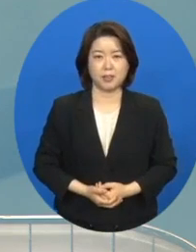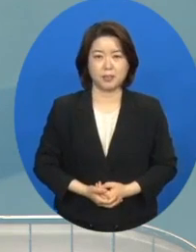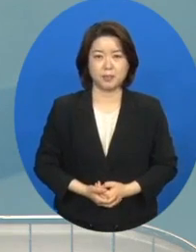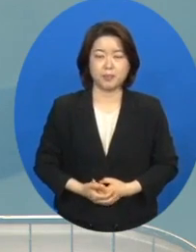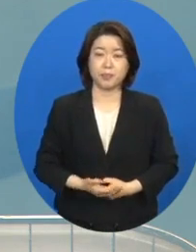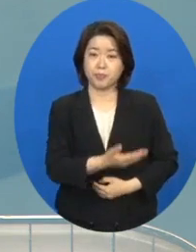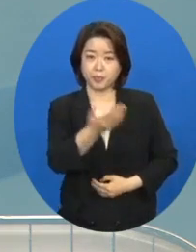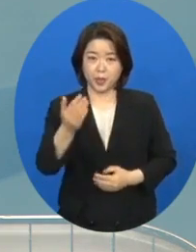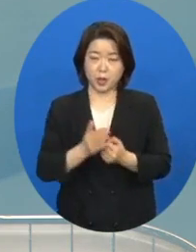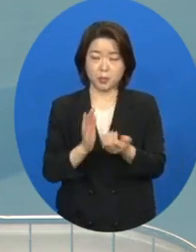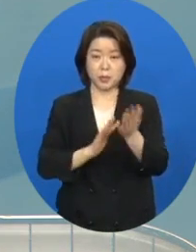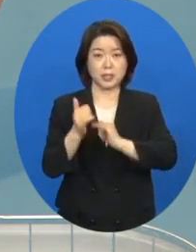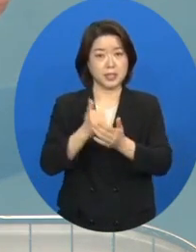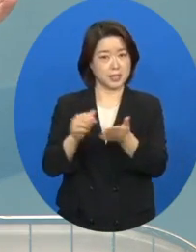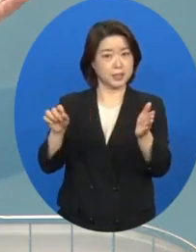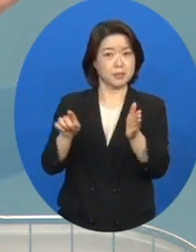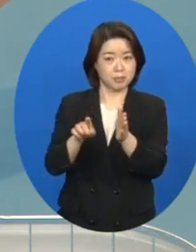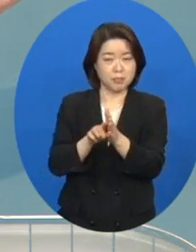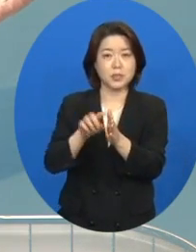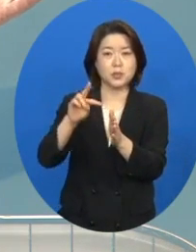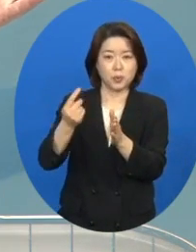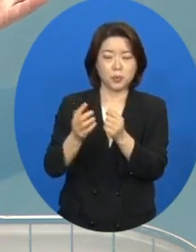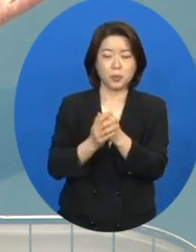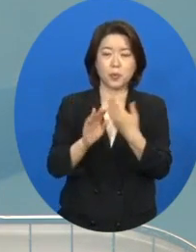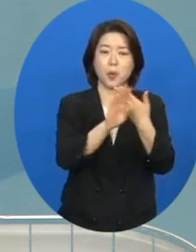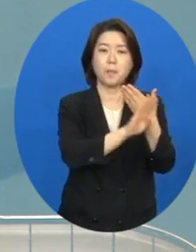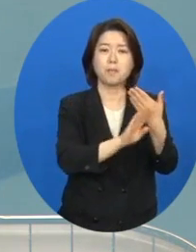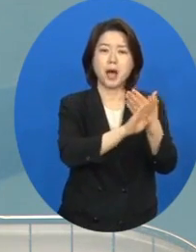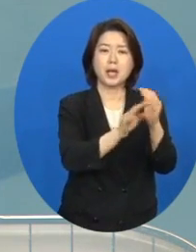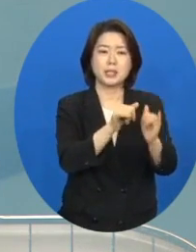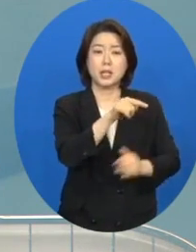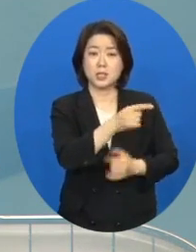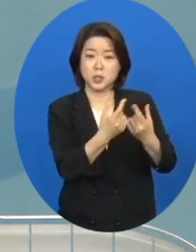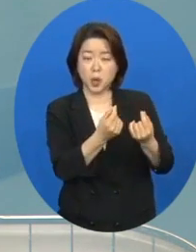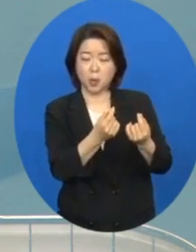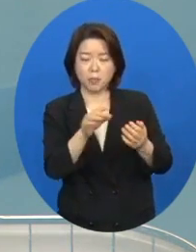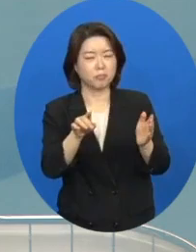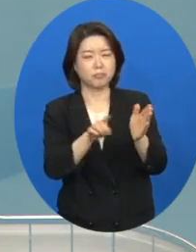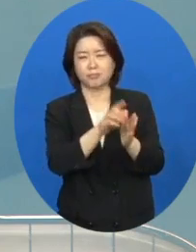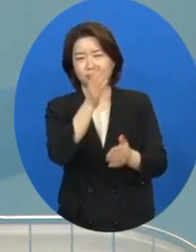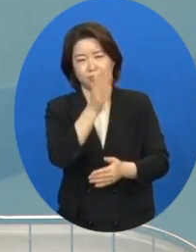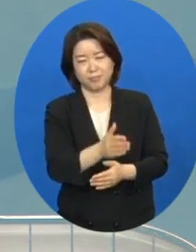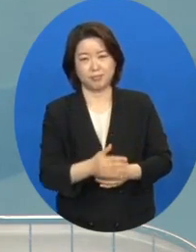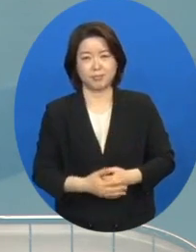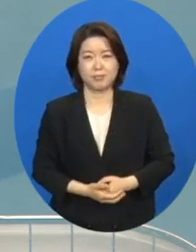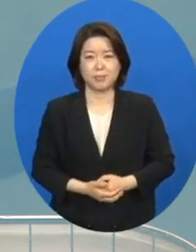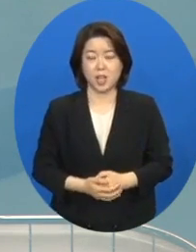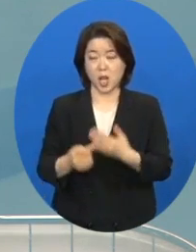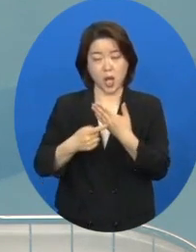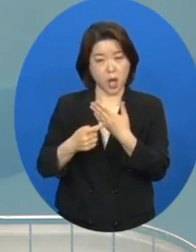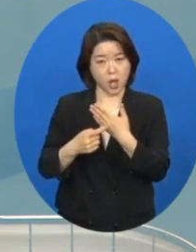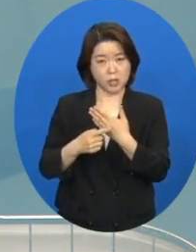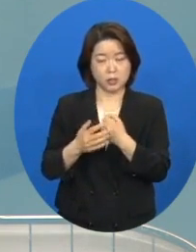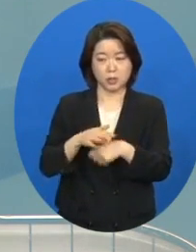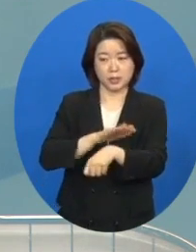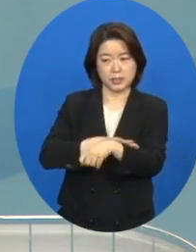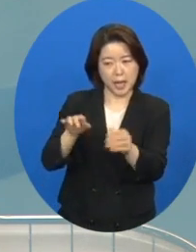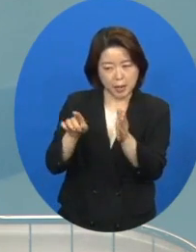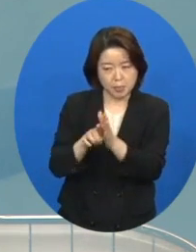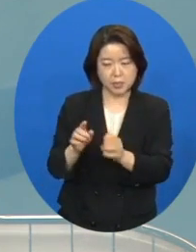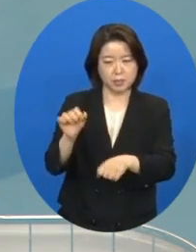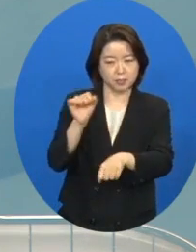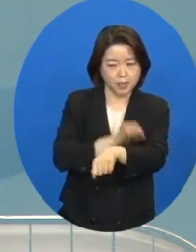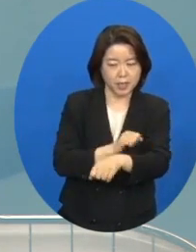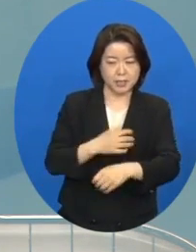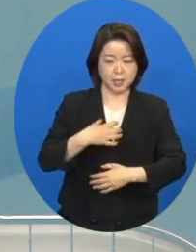여러분, 예수님을 믿으셔도 바리새인들처럼 믿으면 안 됩니다. 그저 겉으로는 잘 믿는 척, 잘하는